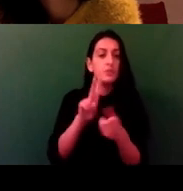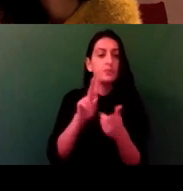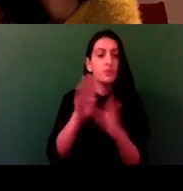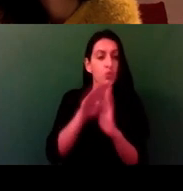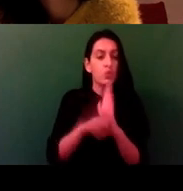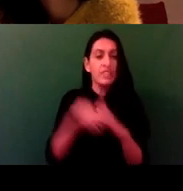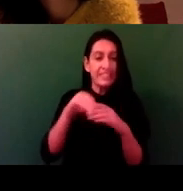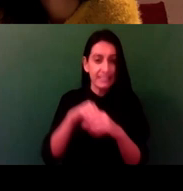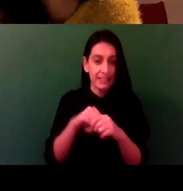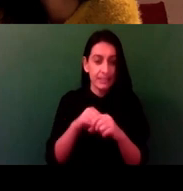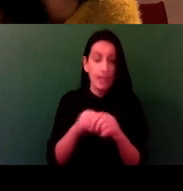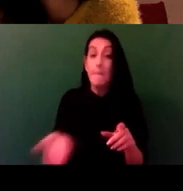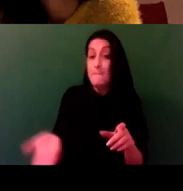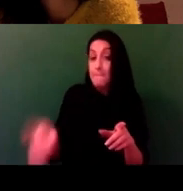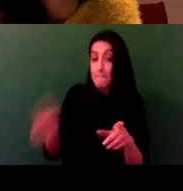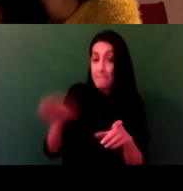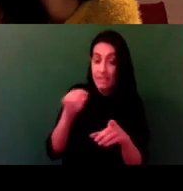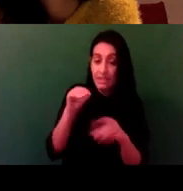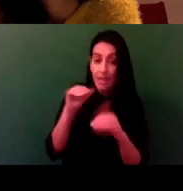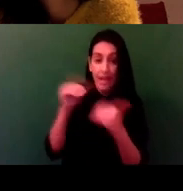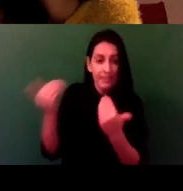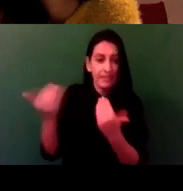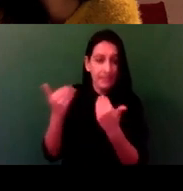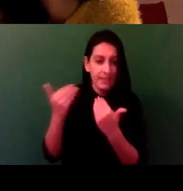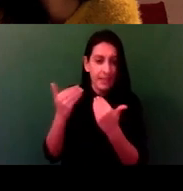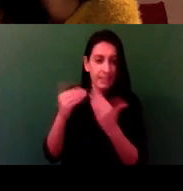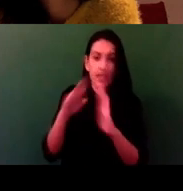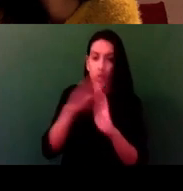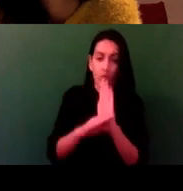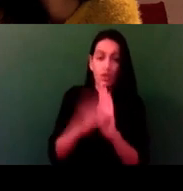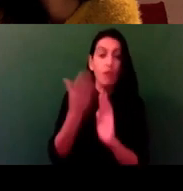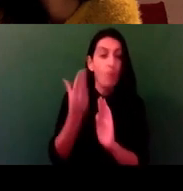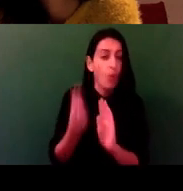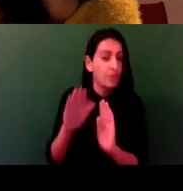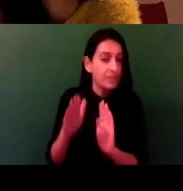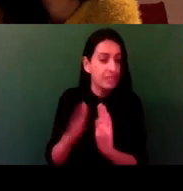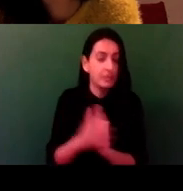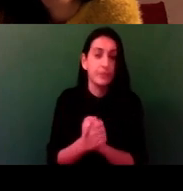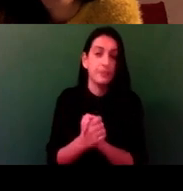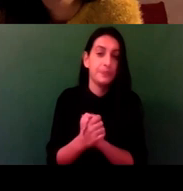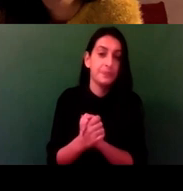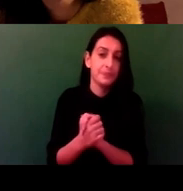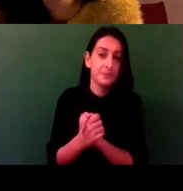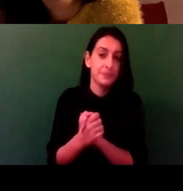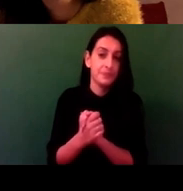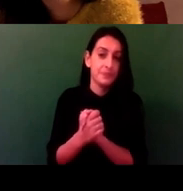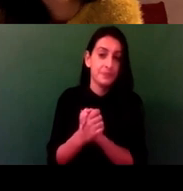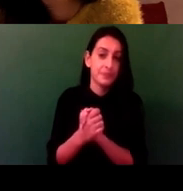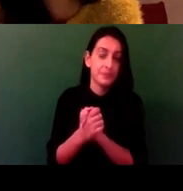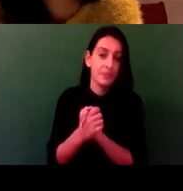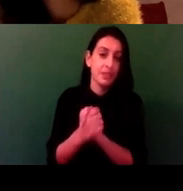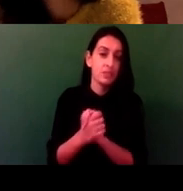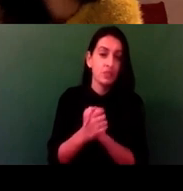nihayetinde şu an yarışmaları da hani bir yerde daha, kim söyledi hatırlayamıyorum, affetsin. Yani nihayetinde bir jüri seçiliyor,